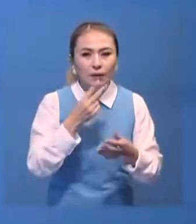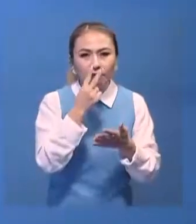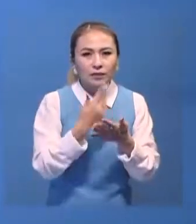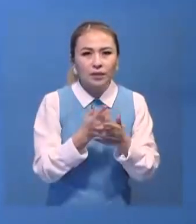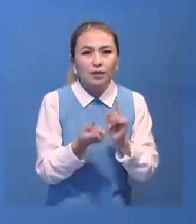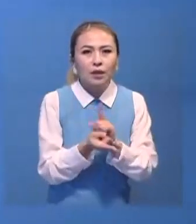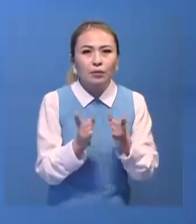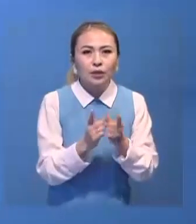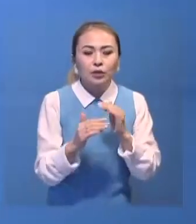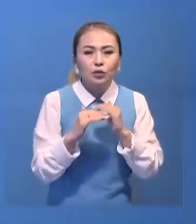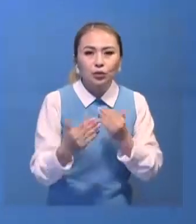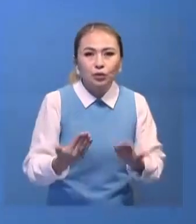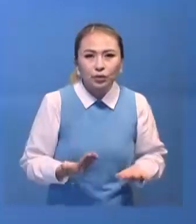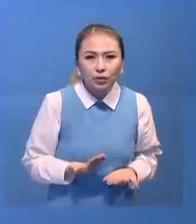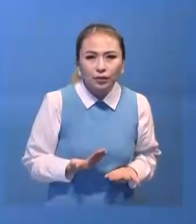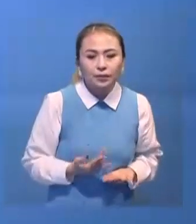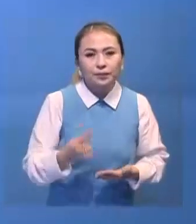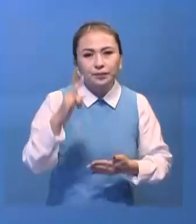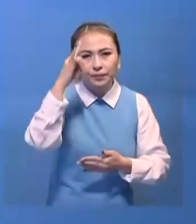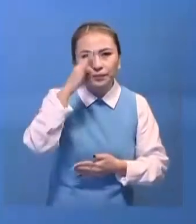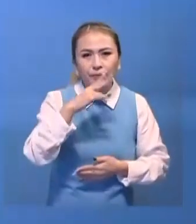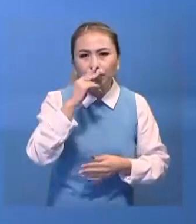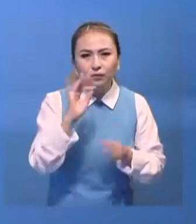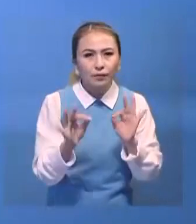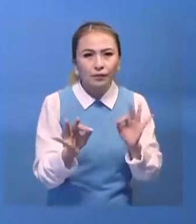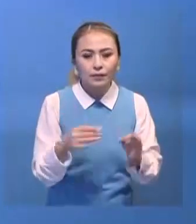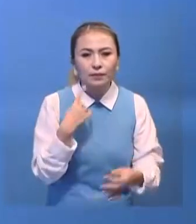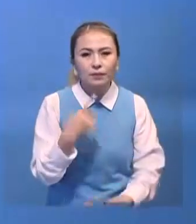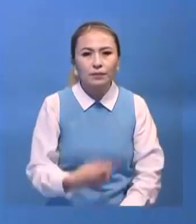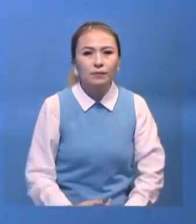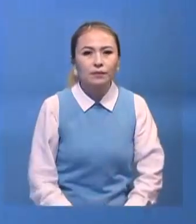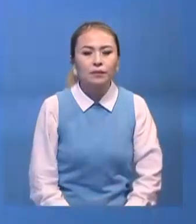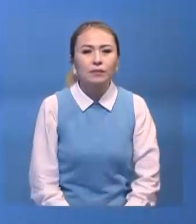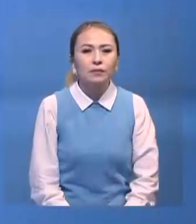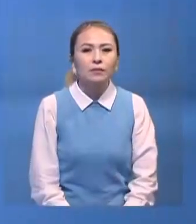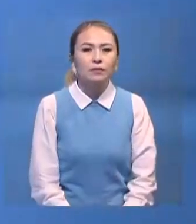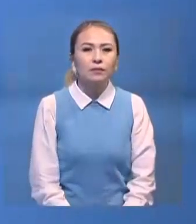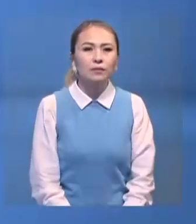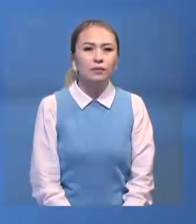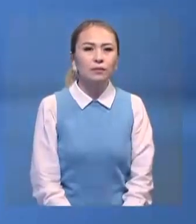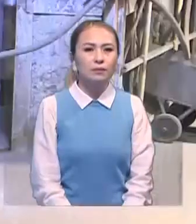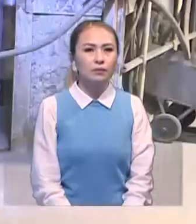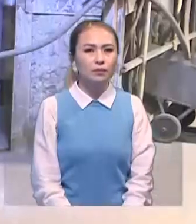көрмейді. Керісінше, тұрған еліңнің тілінде сөйлеу қалыпты жағдай болу керек деп санайды.